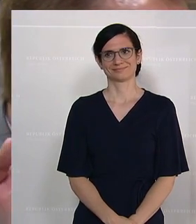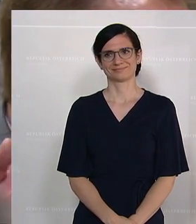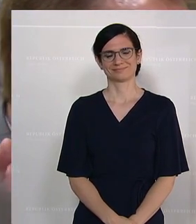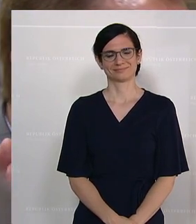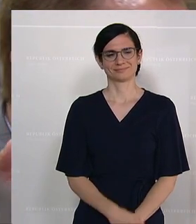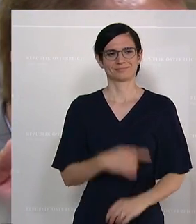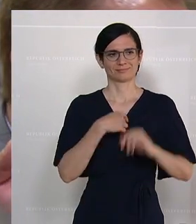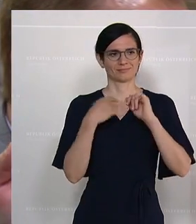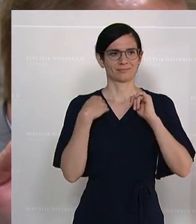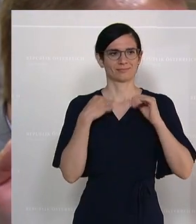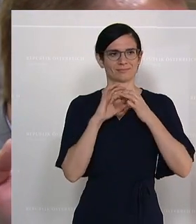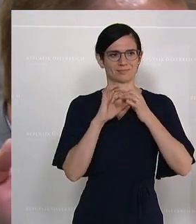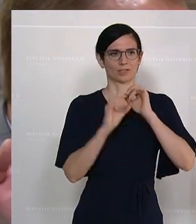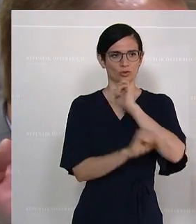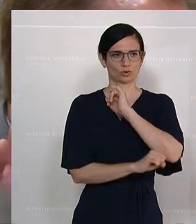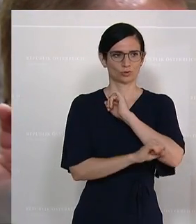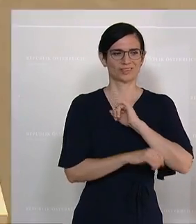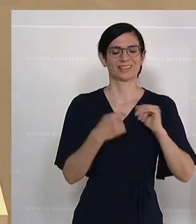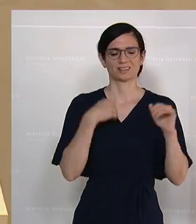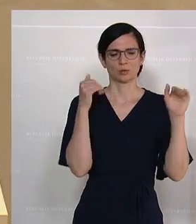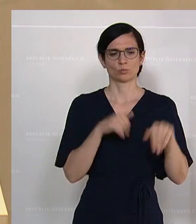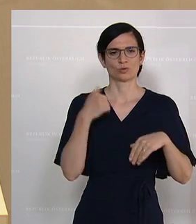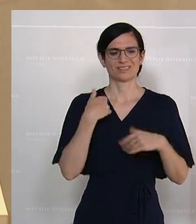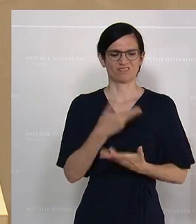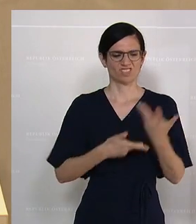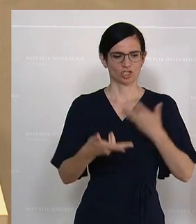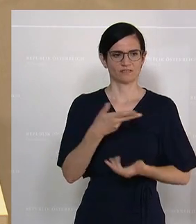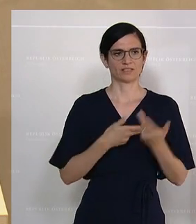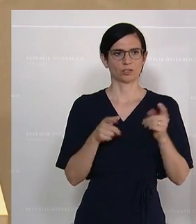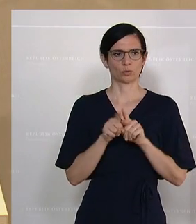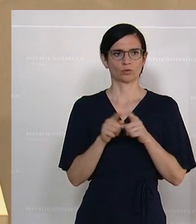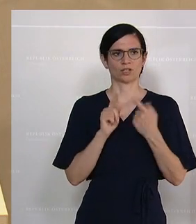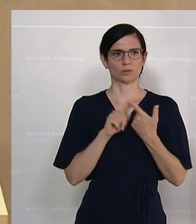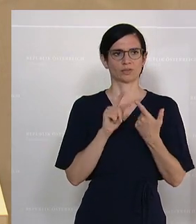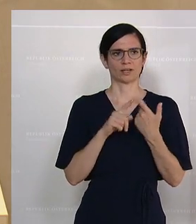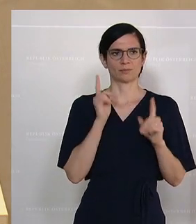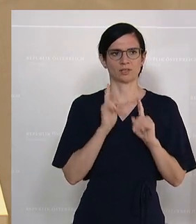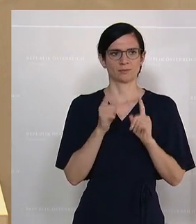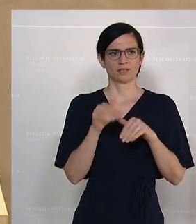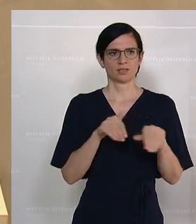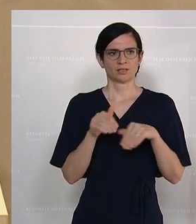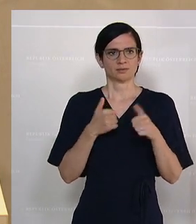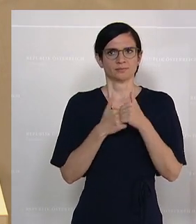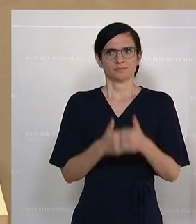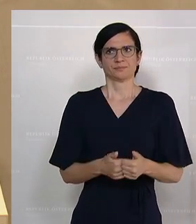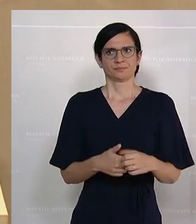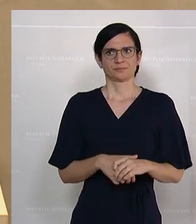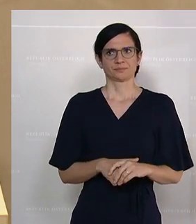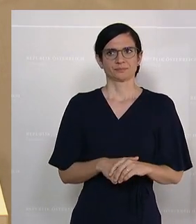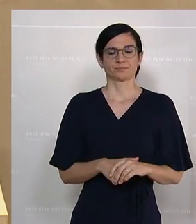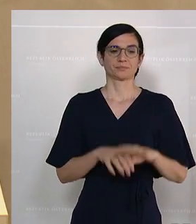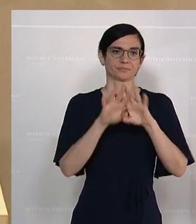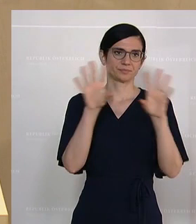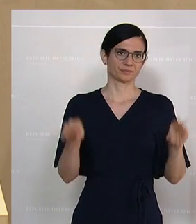zu studien ist rein rechtlich zu sagen sie müssen bis wirtschaftlich sein und sie müssen auch den bestimmungen des ministeriums entsprechen und